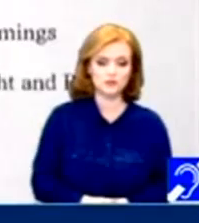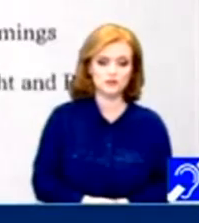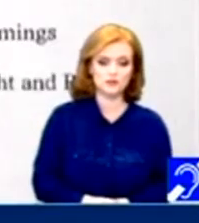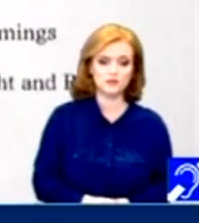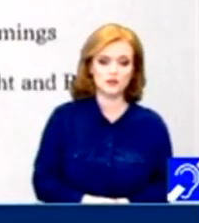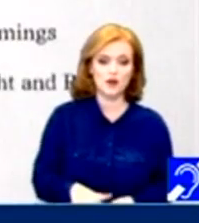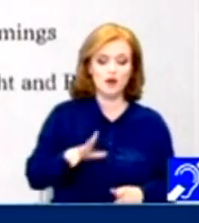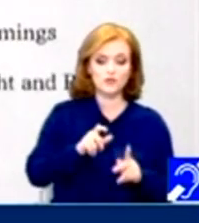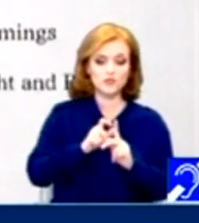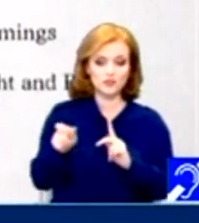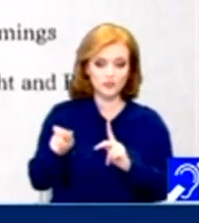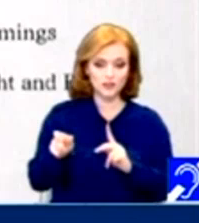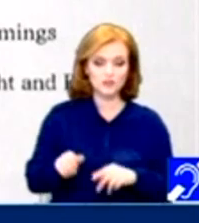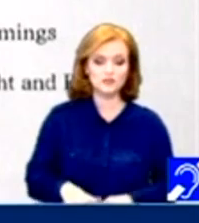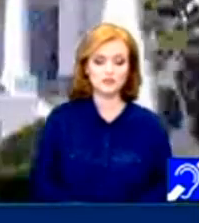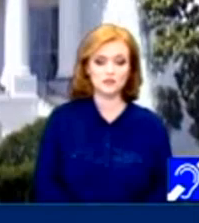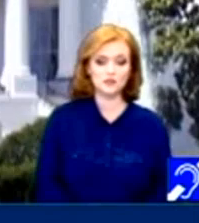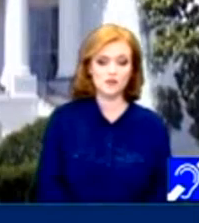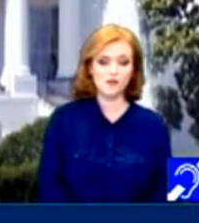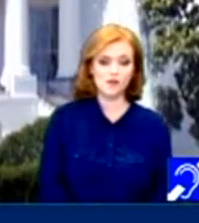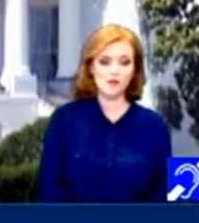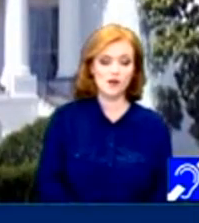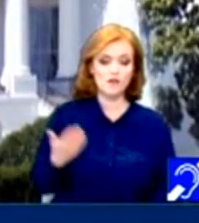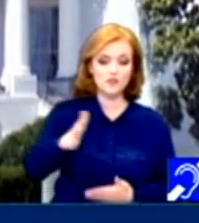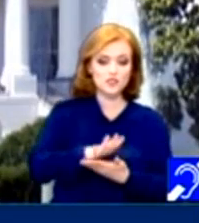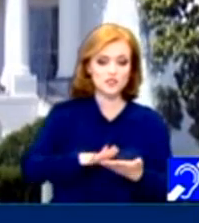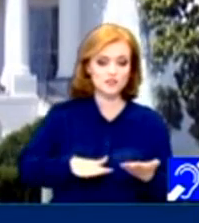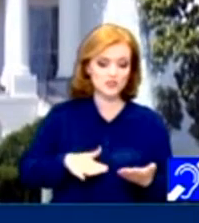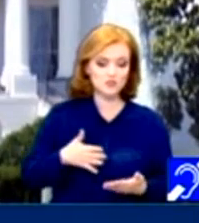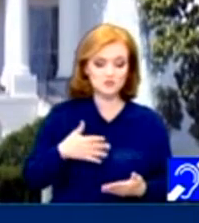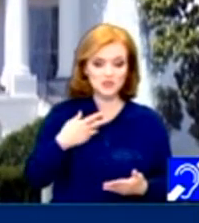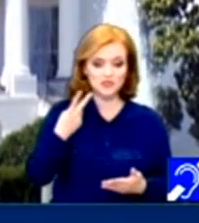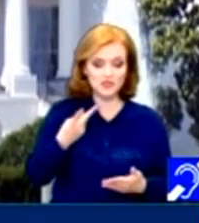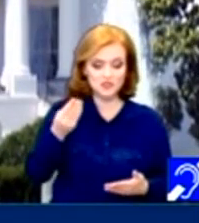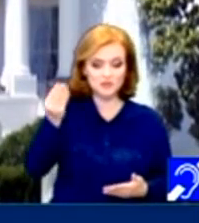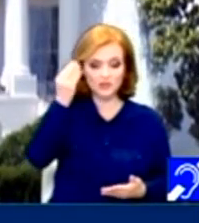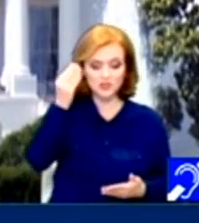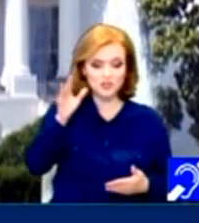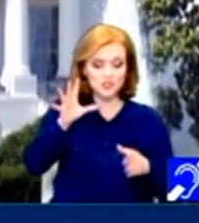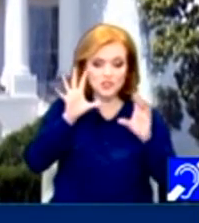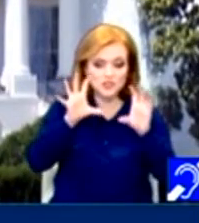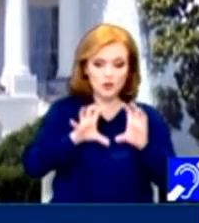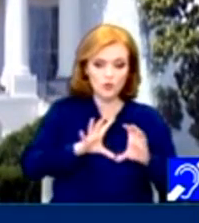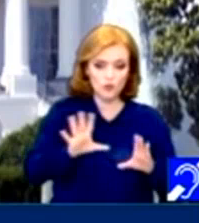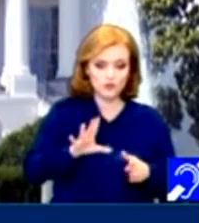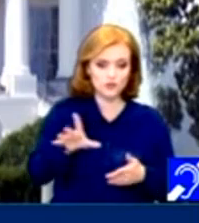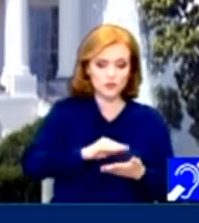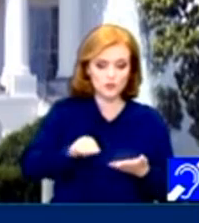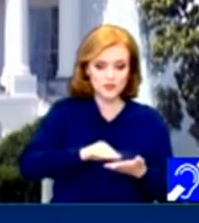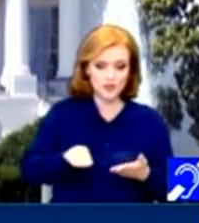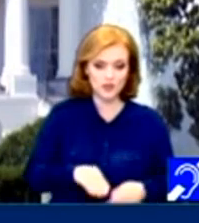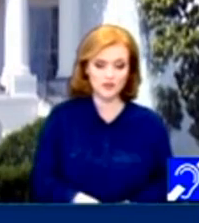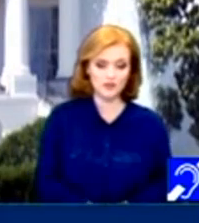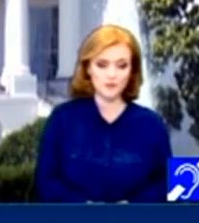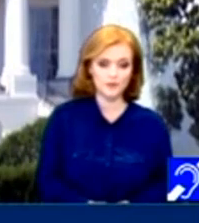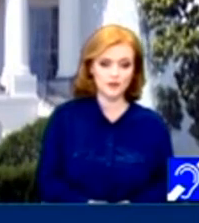a venit într-o scrisoare de 8 pagini. Cererea dumneavoastră nu are o bază constituțională legitimă și nici cel mai mic caracter de